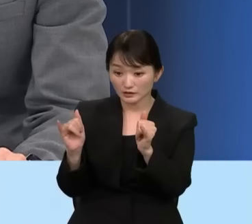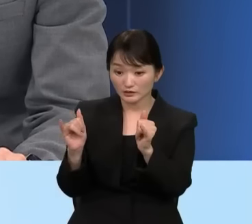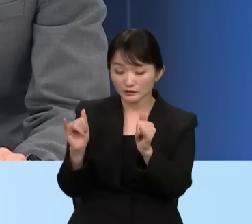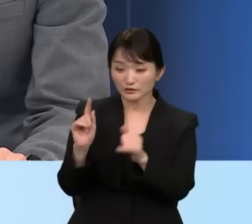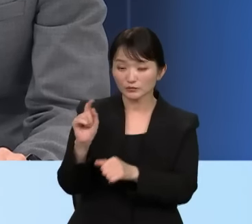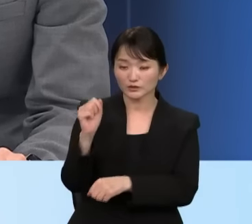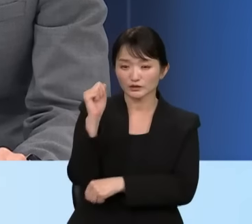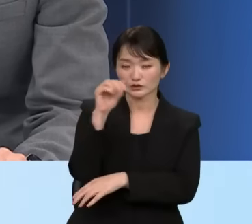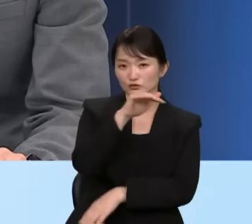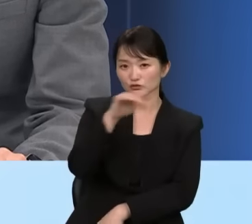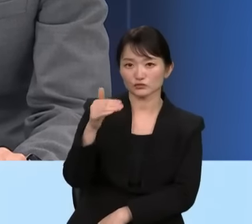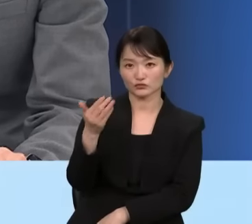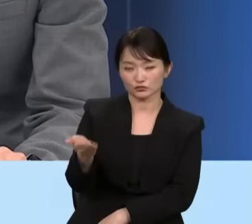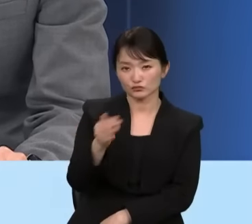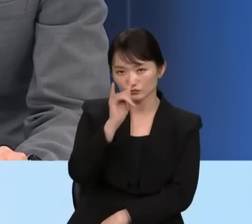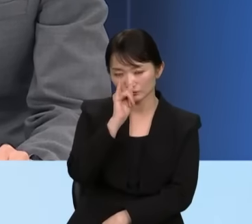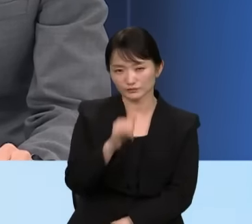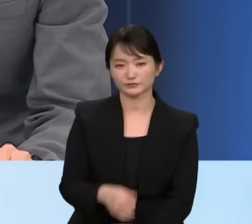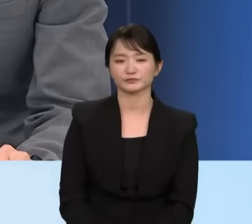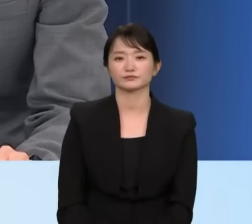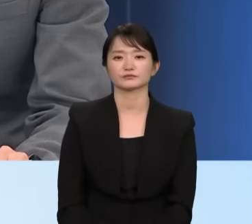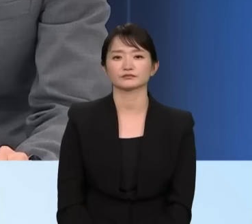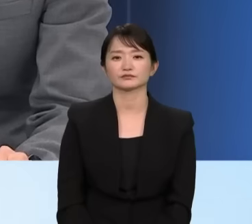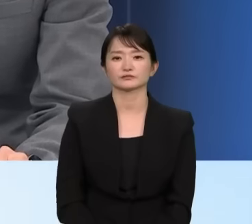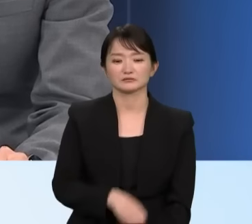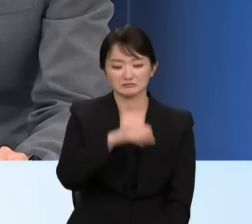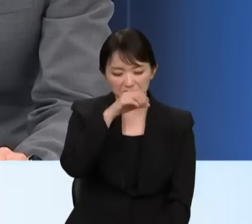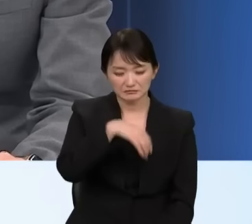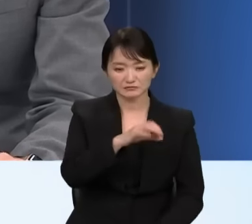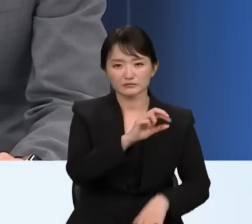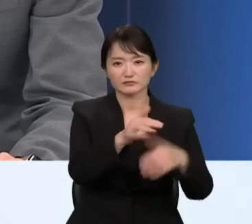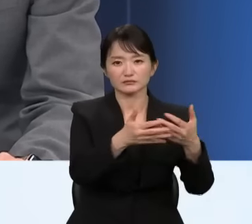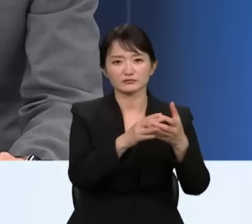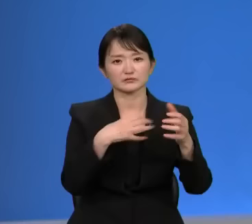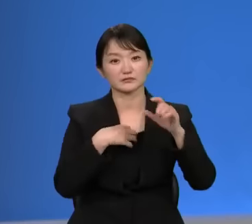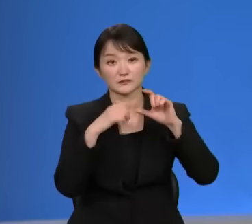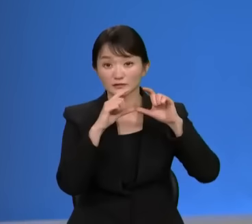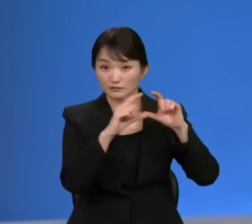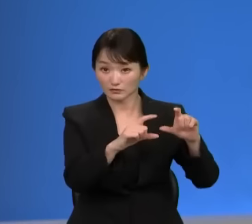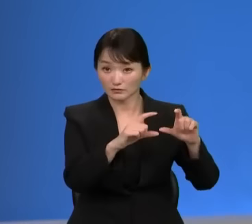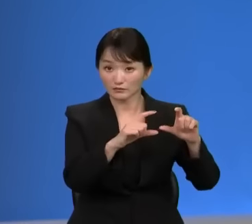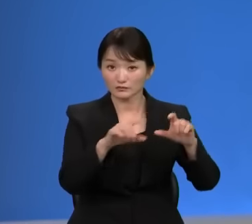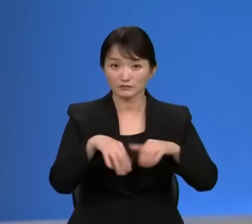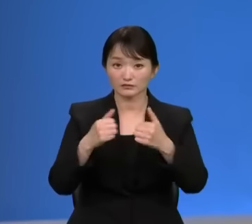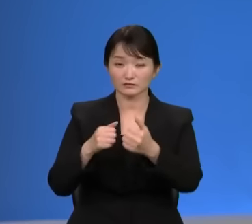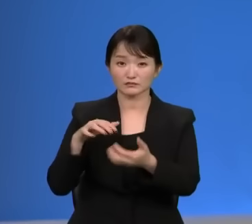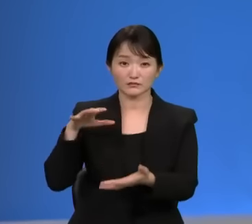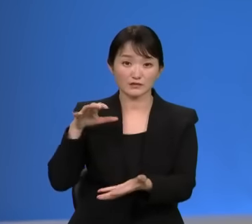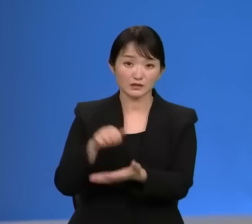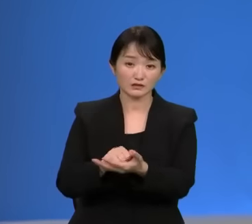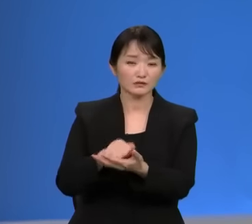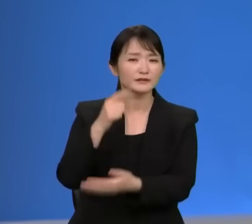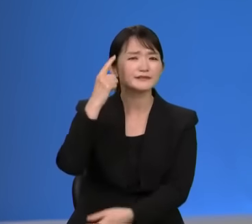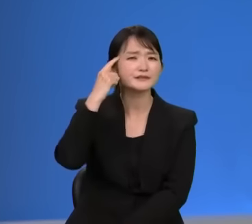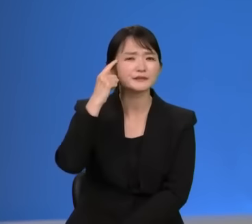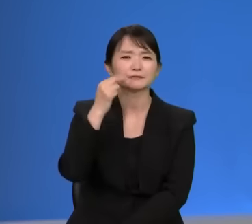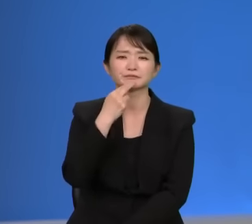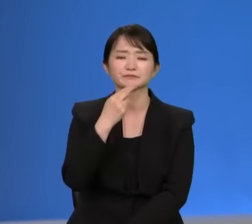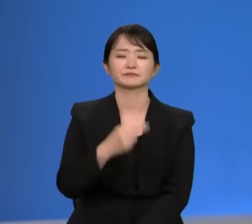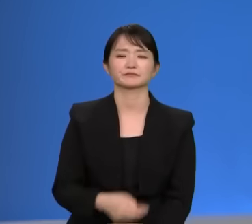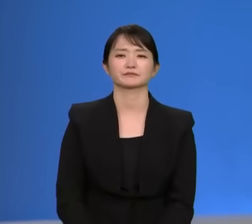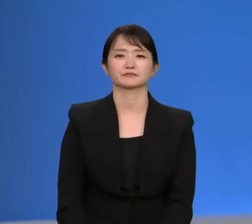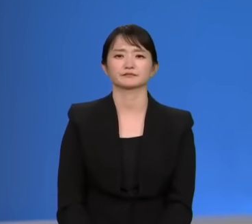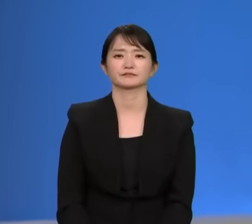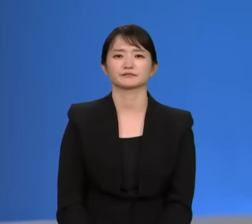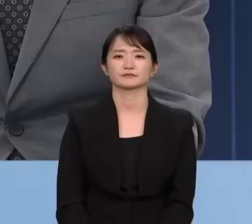가이드라인이 될 수도 있는 거잖아요 맞습니다 단순히 야당에 대한 경고 차원이었다 국회를 장악할 의도는 없었다라는